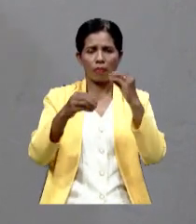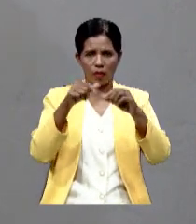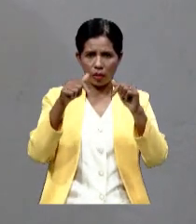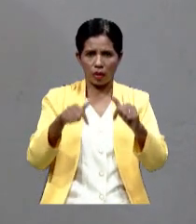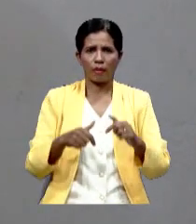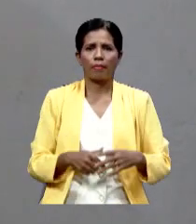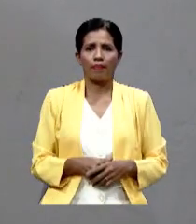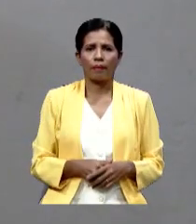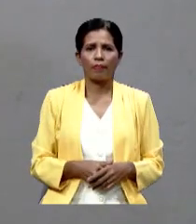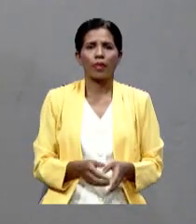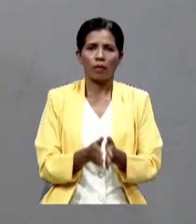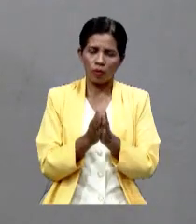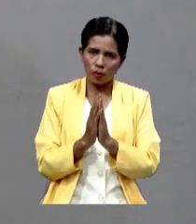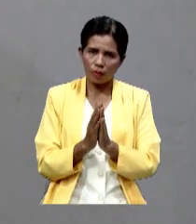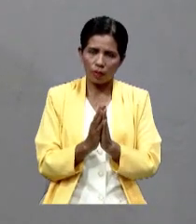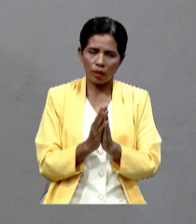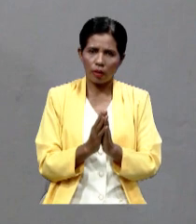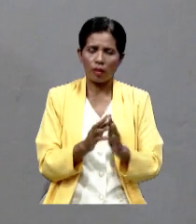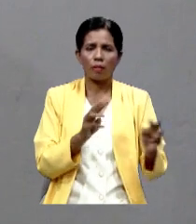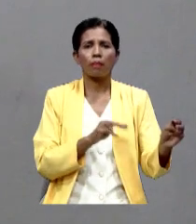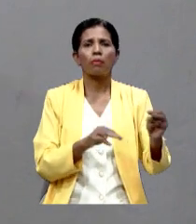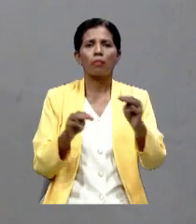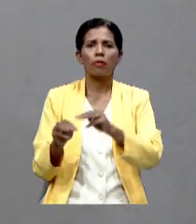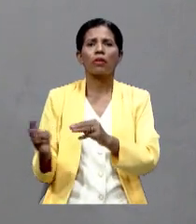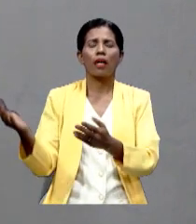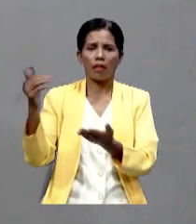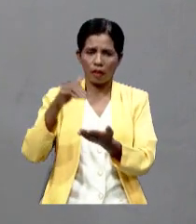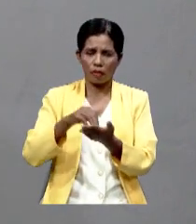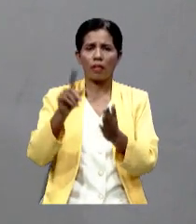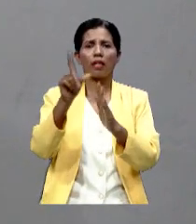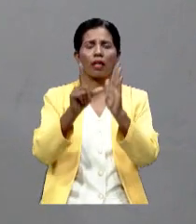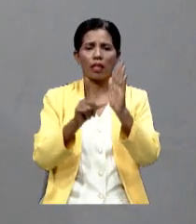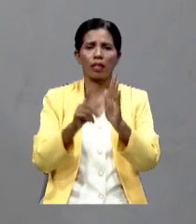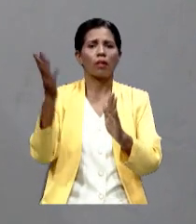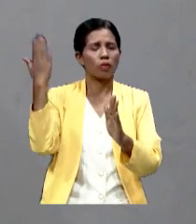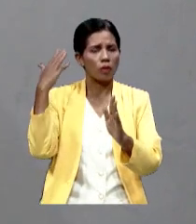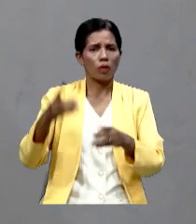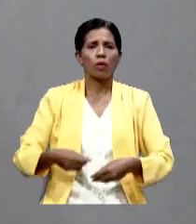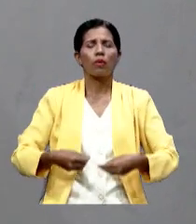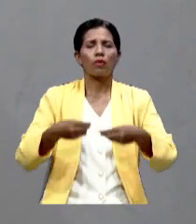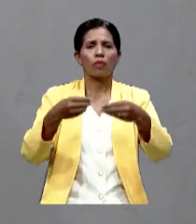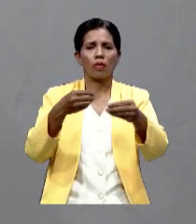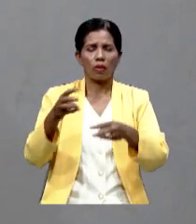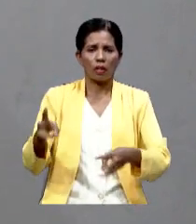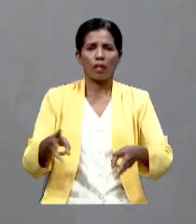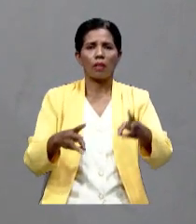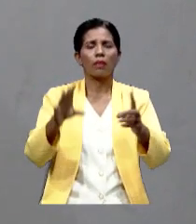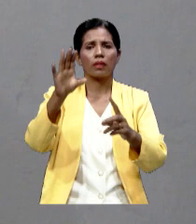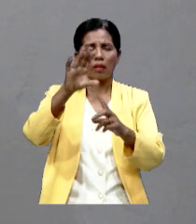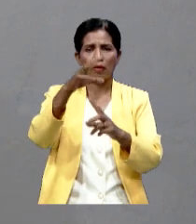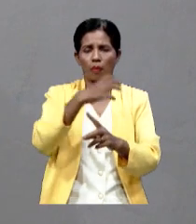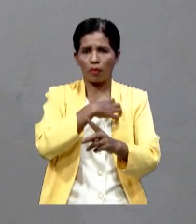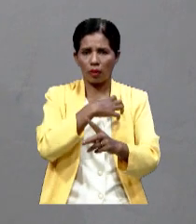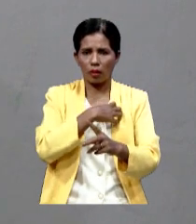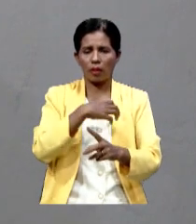para altera fali lei dan lebih makan uluk for dalam ba komando PNTL